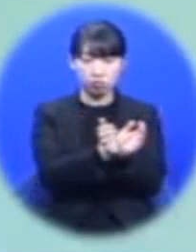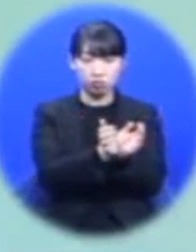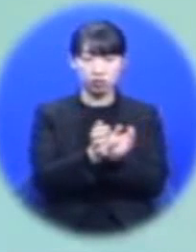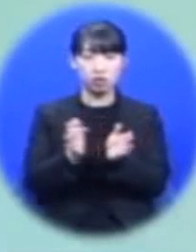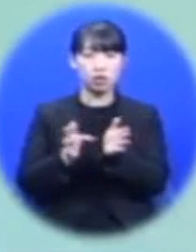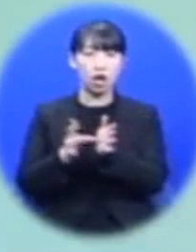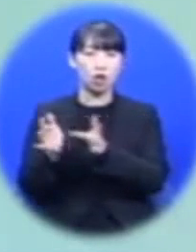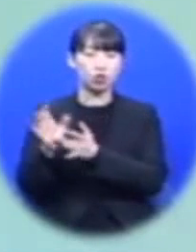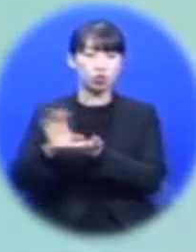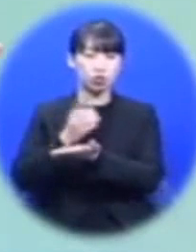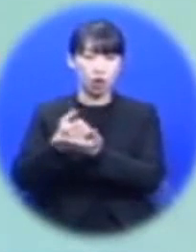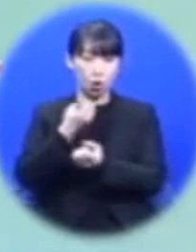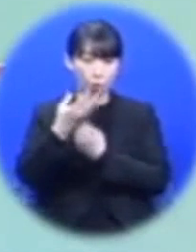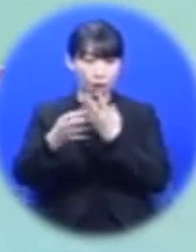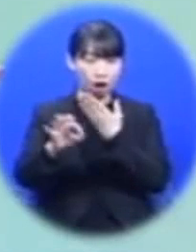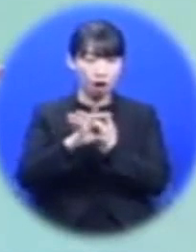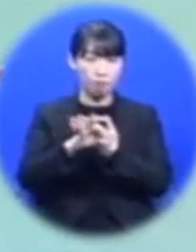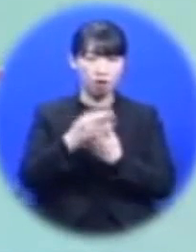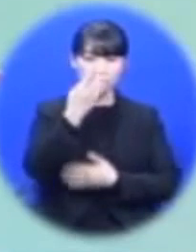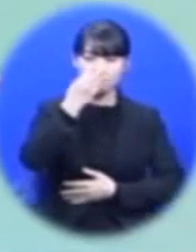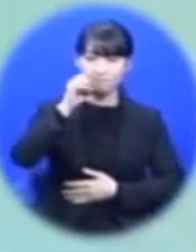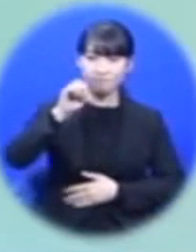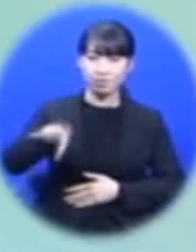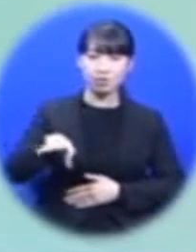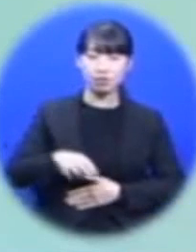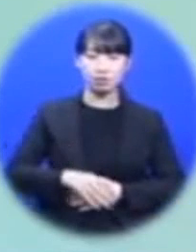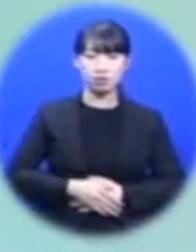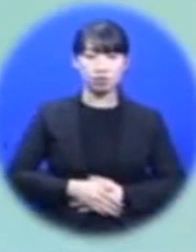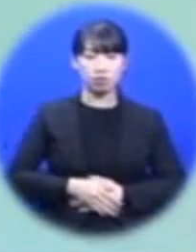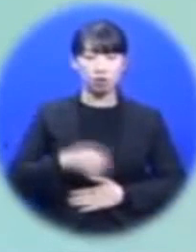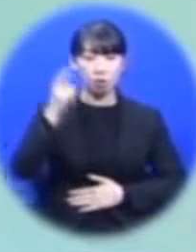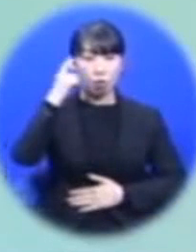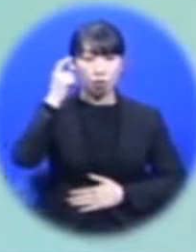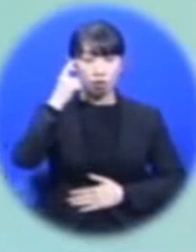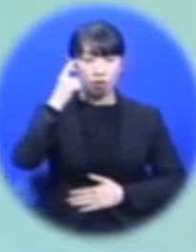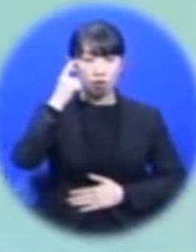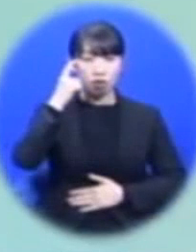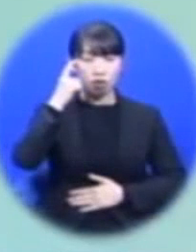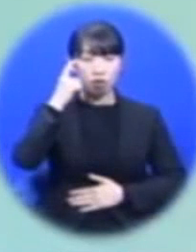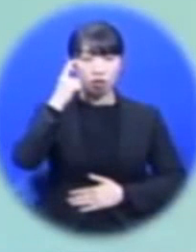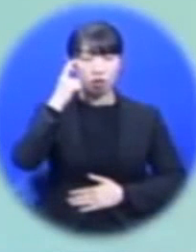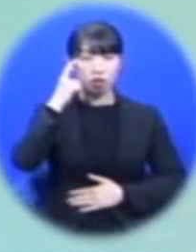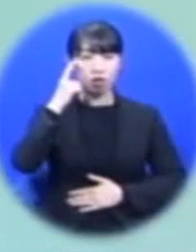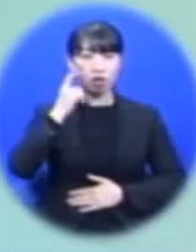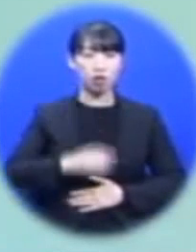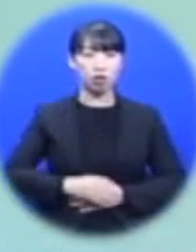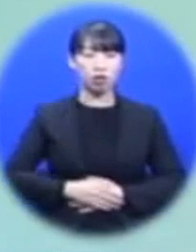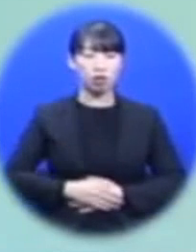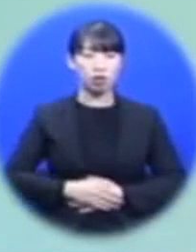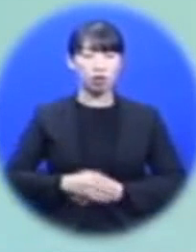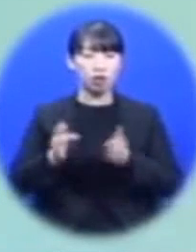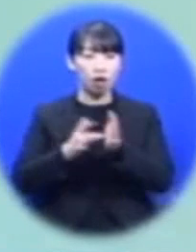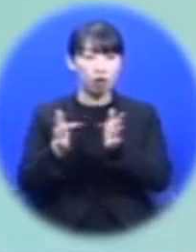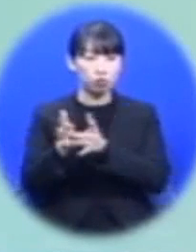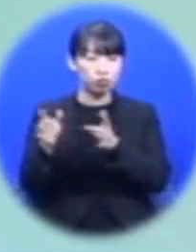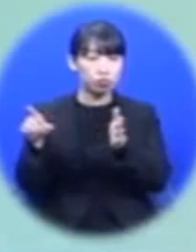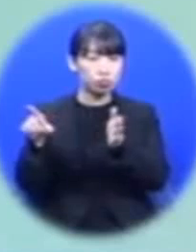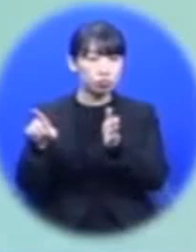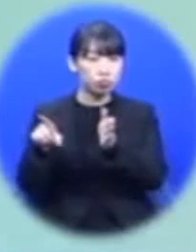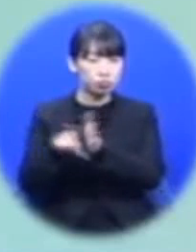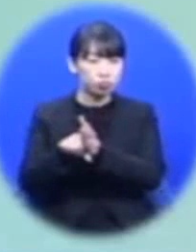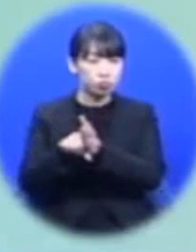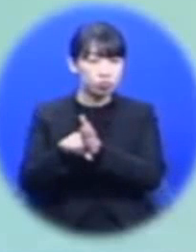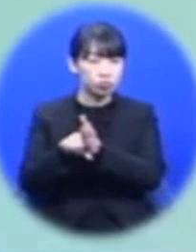고백을 하는 사람을 무시했습니다 왜 아 신을 믿어도 사람이